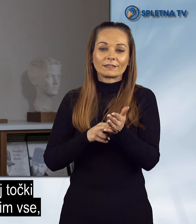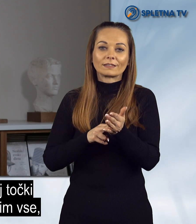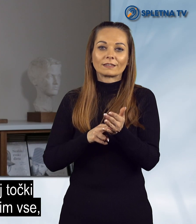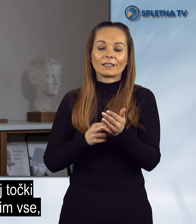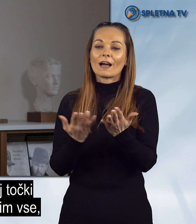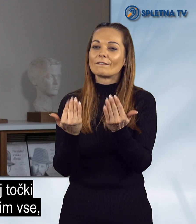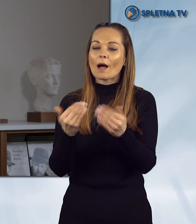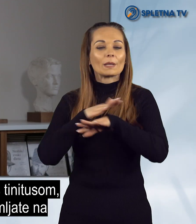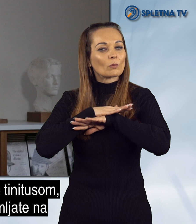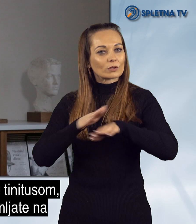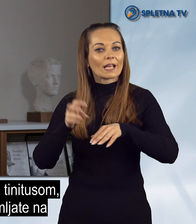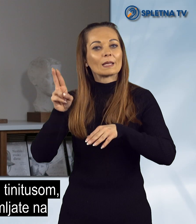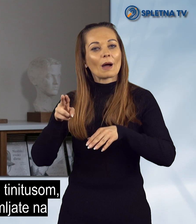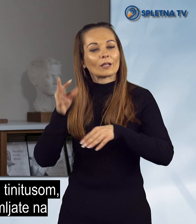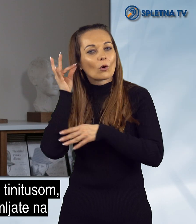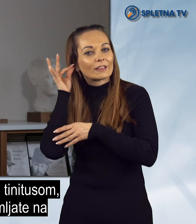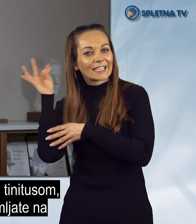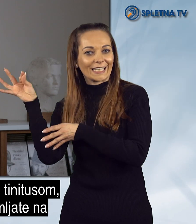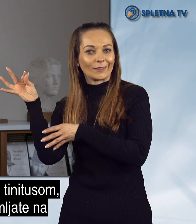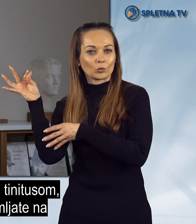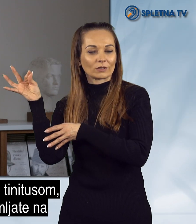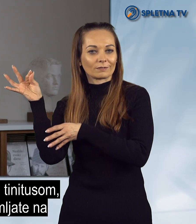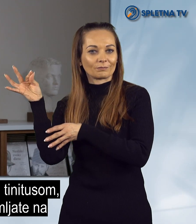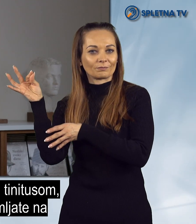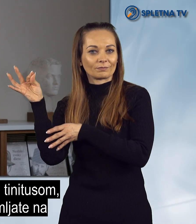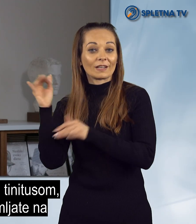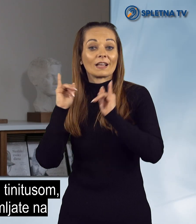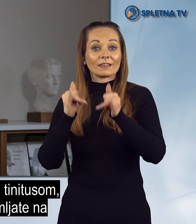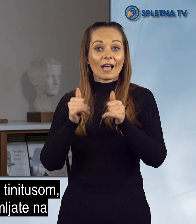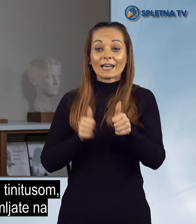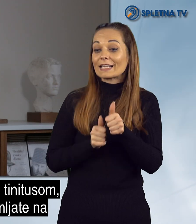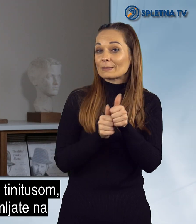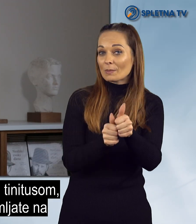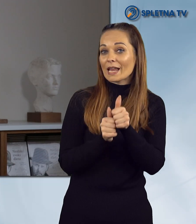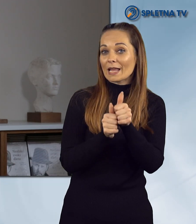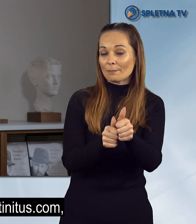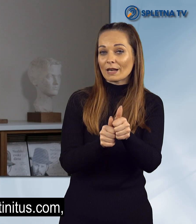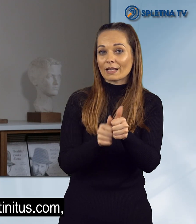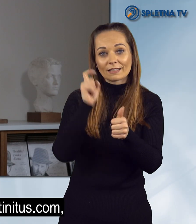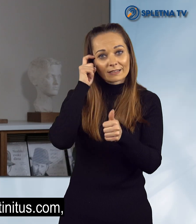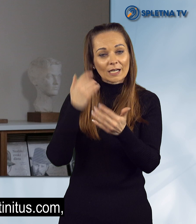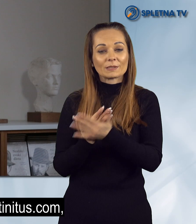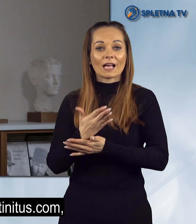vljudno vabim vse, ki se soočate s tinitusom, da nas spremljate na